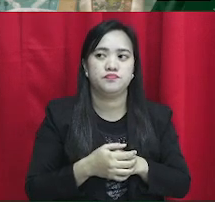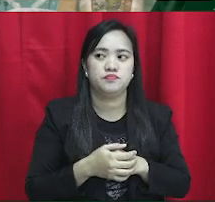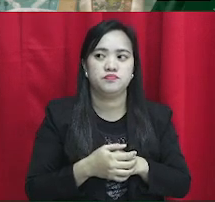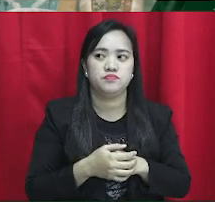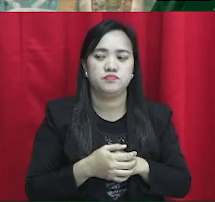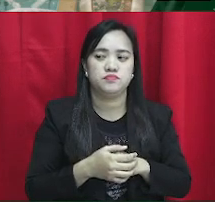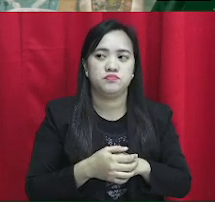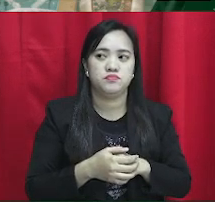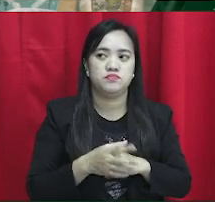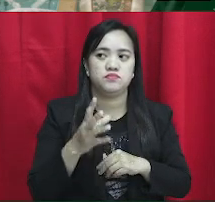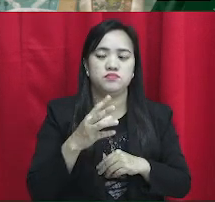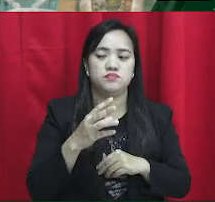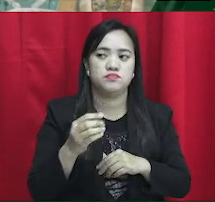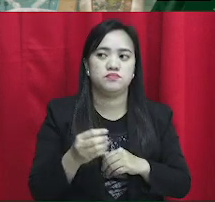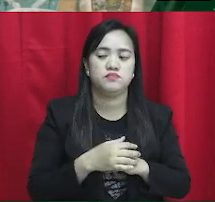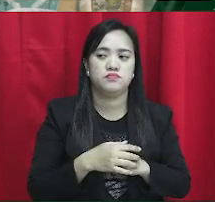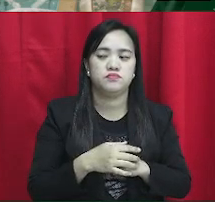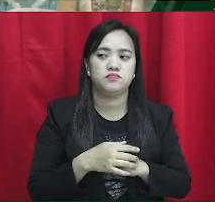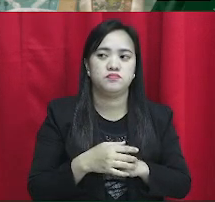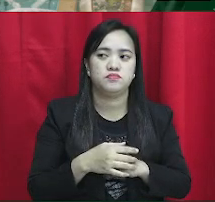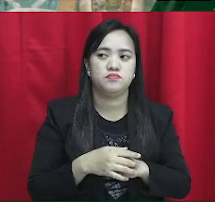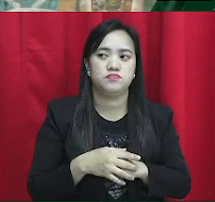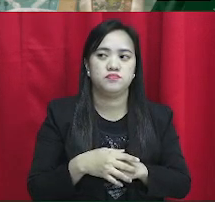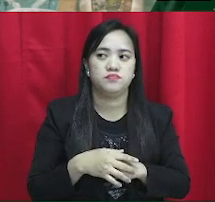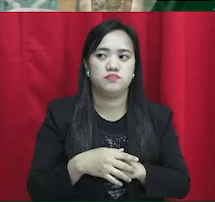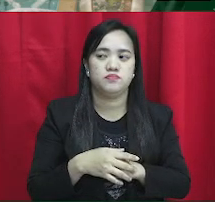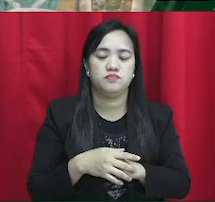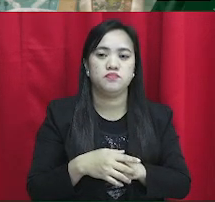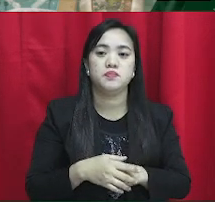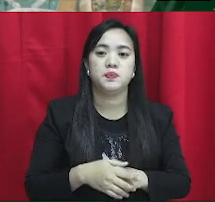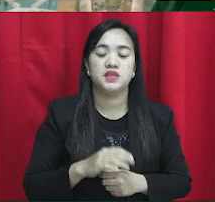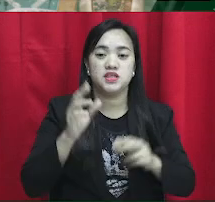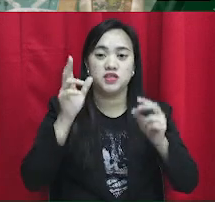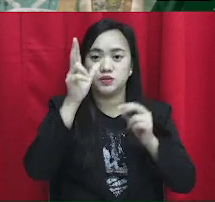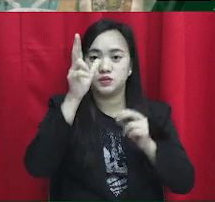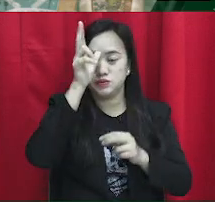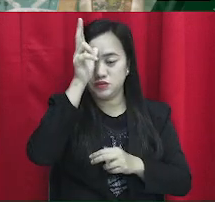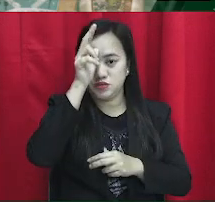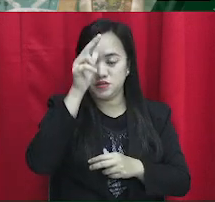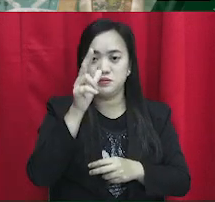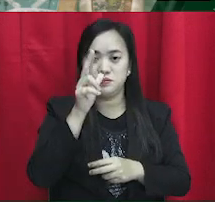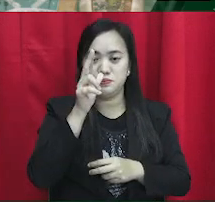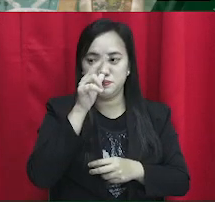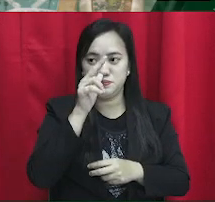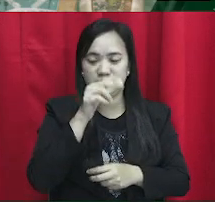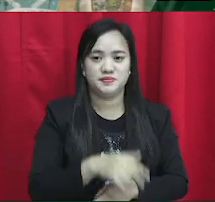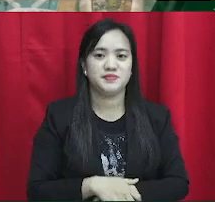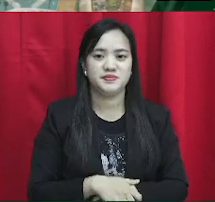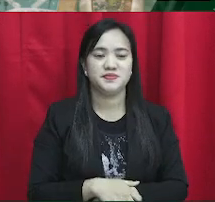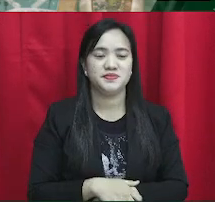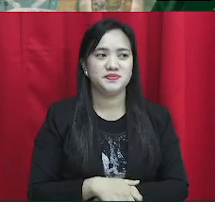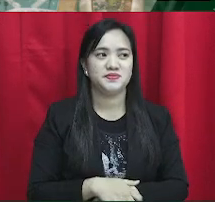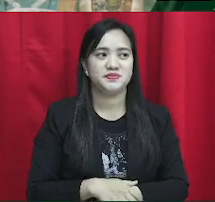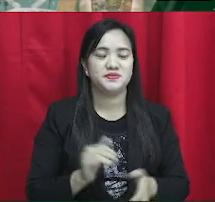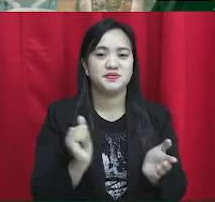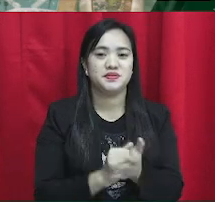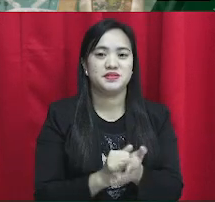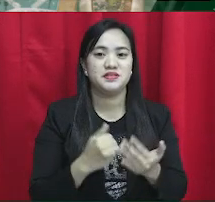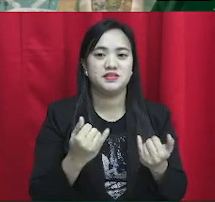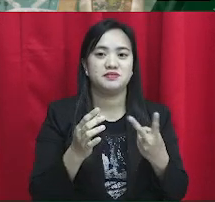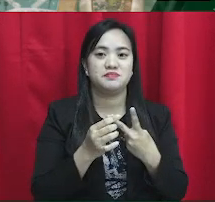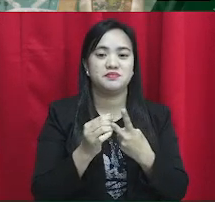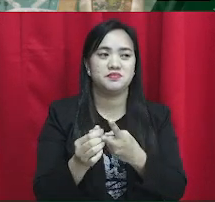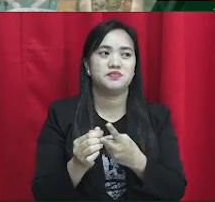ba? Manok, karning baboy o karning baka. Yeah, matindi. Yung meat of choices nila.